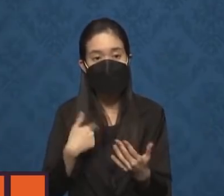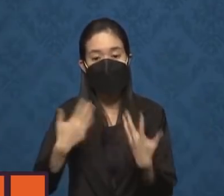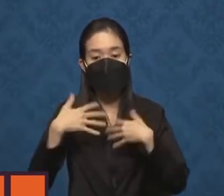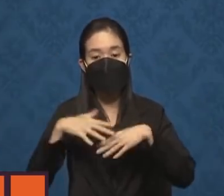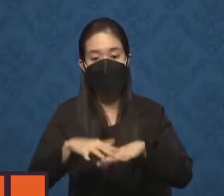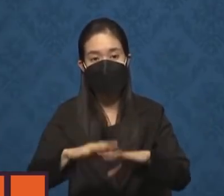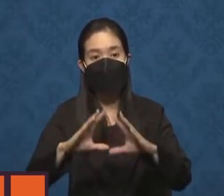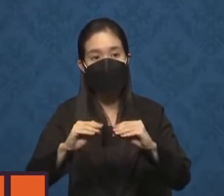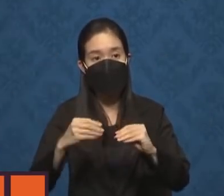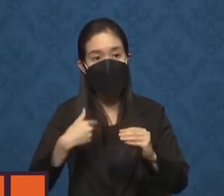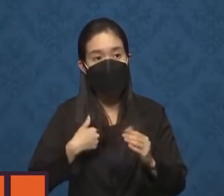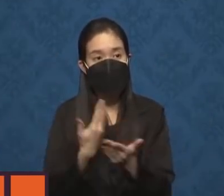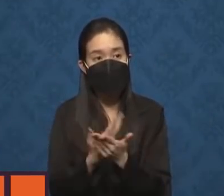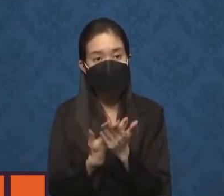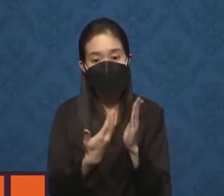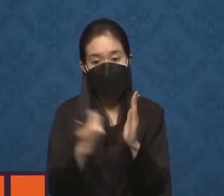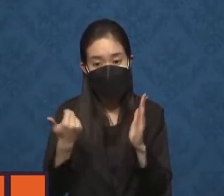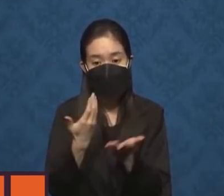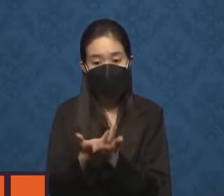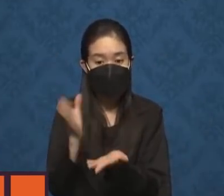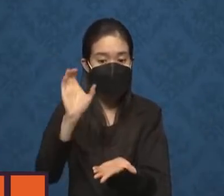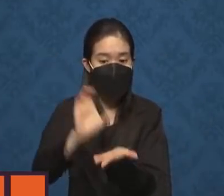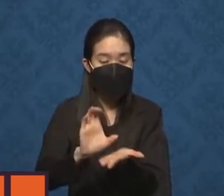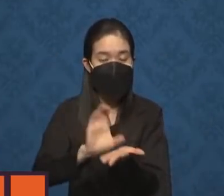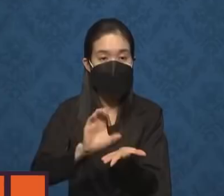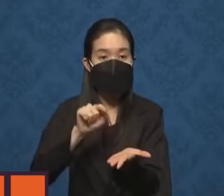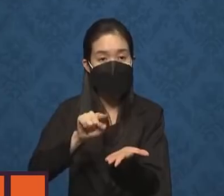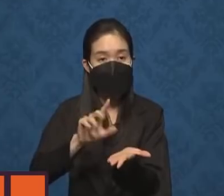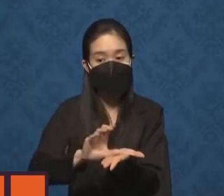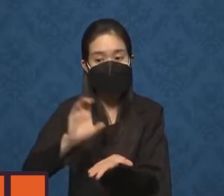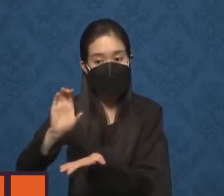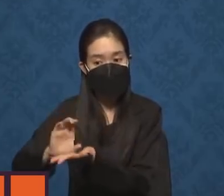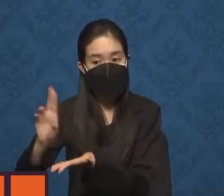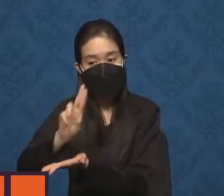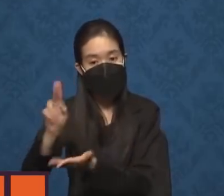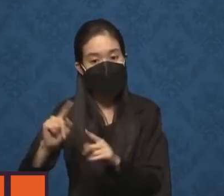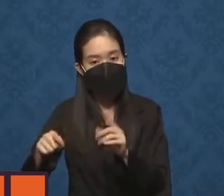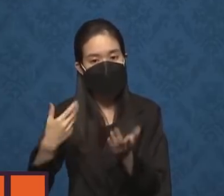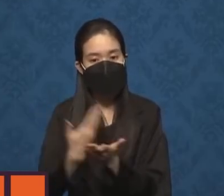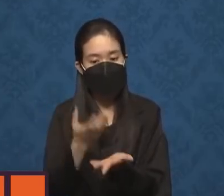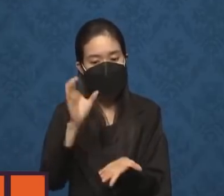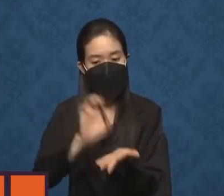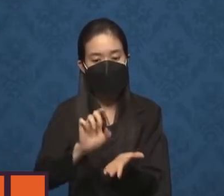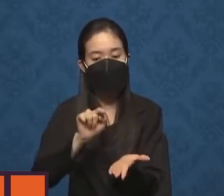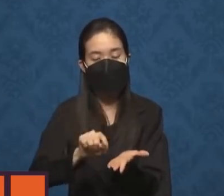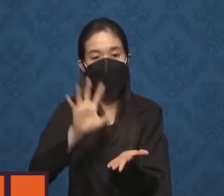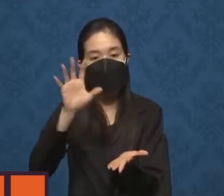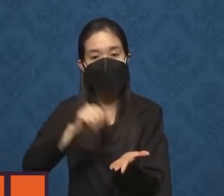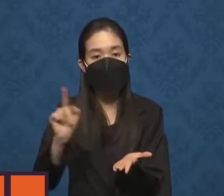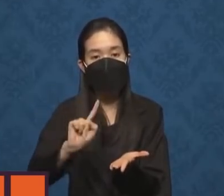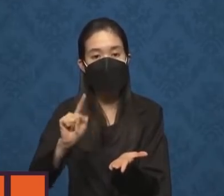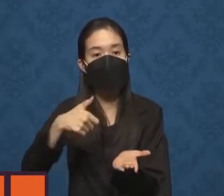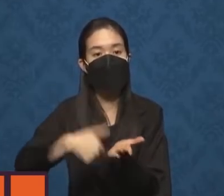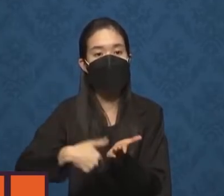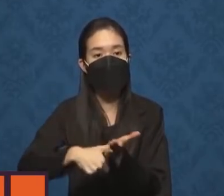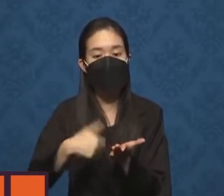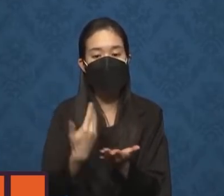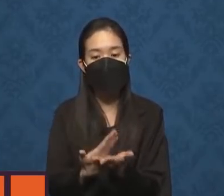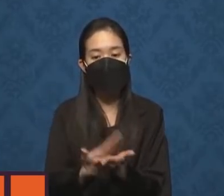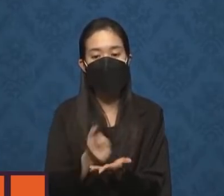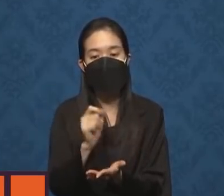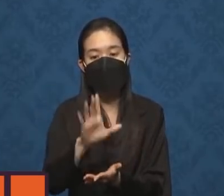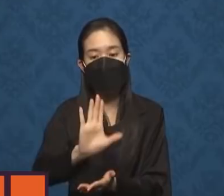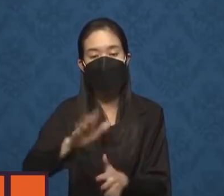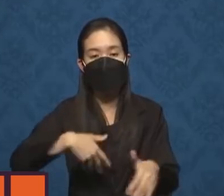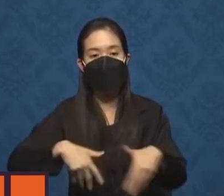จากงบประมาณที่มาจากภาษีของประชาคะแล้วใช้อำนาจเต็มในการกำหนดนโยบายอนุมัติหลักเกณฑ์ต่างๆ